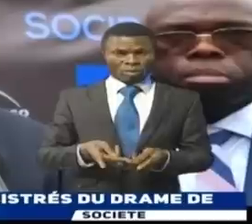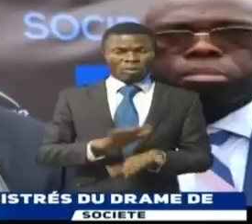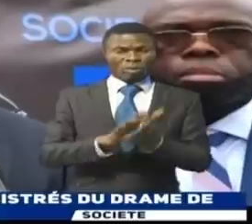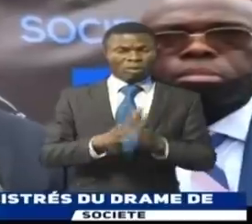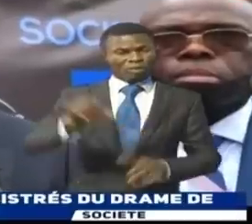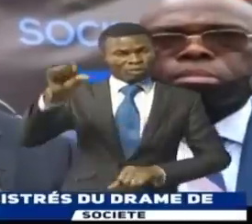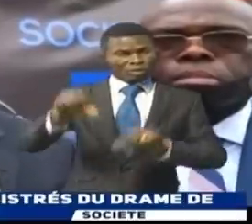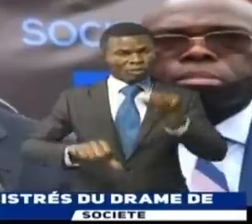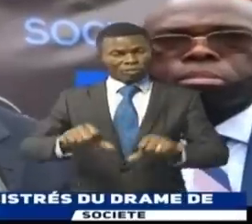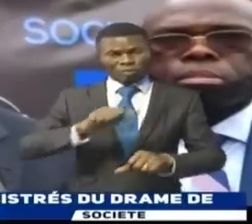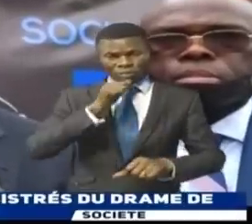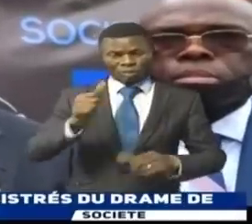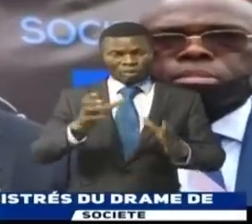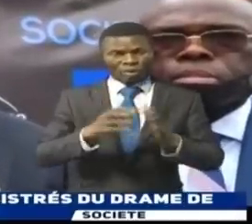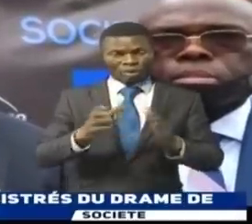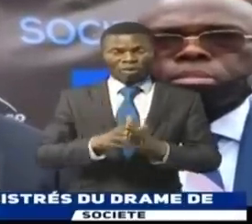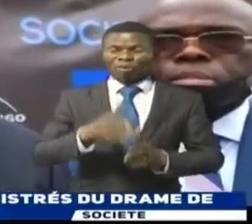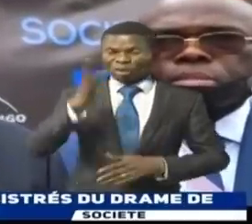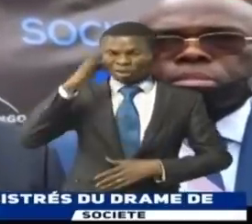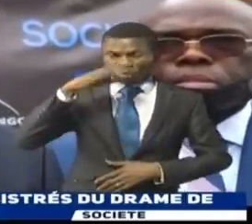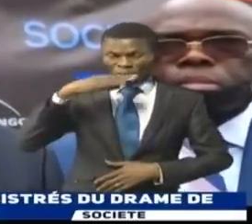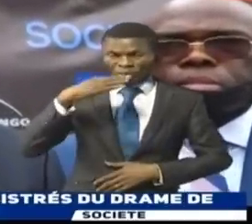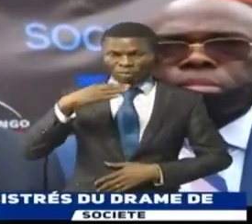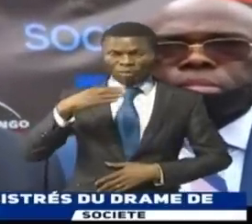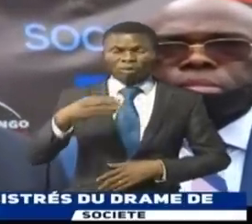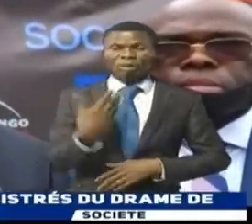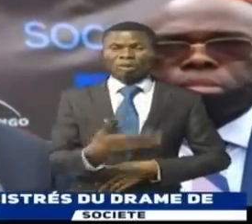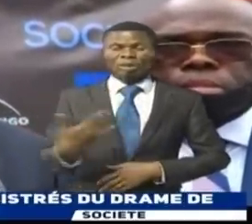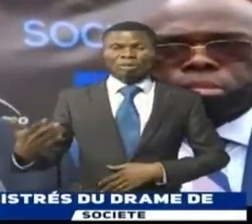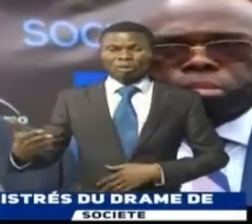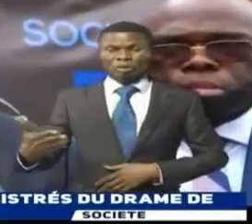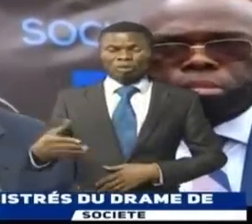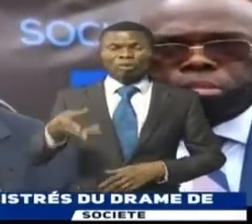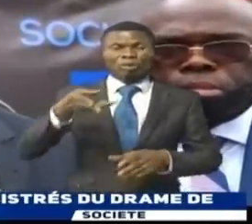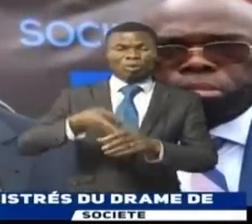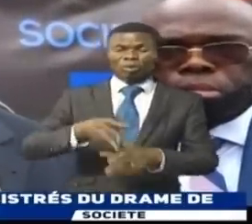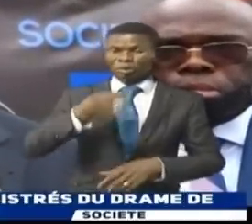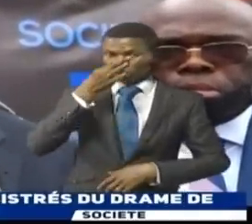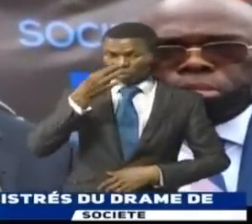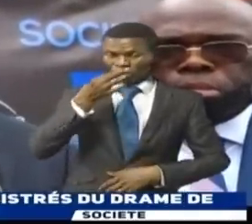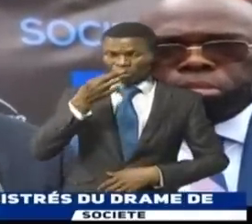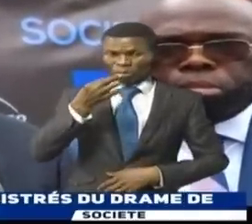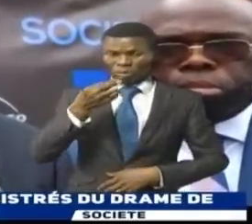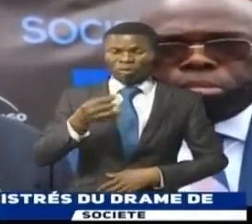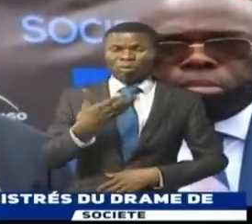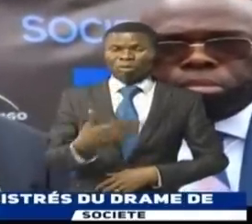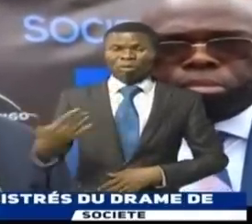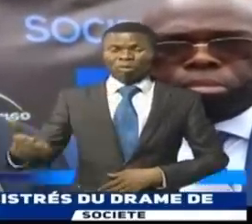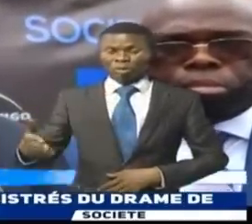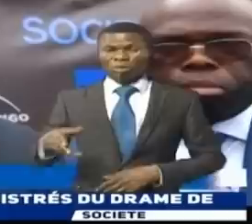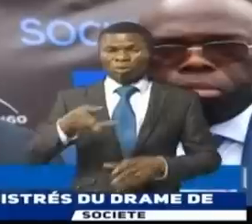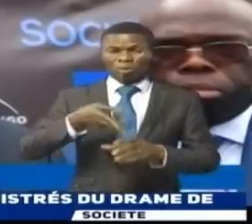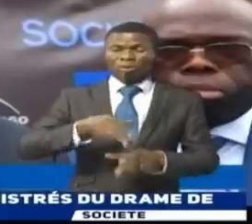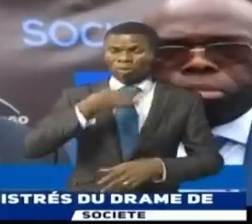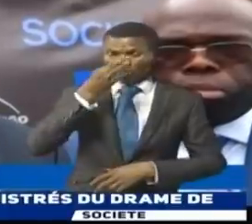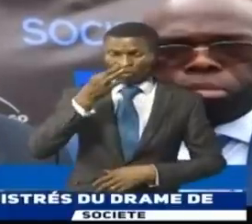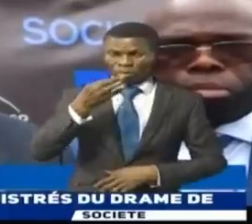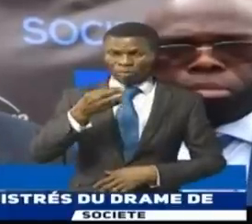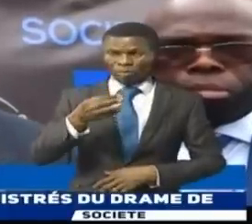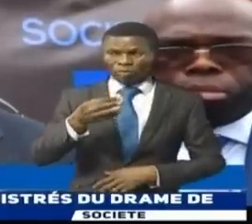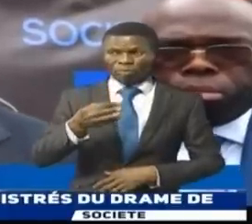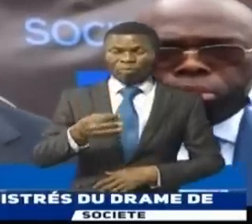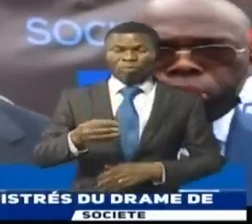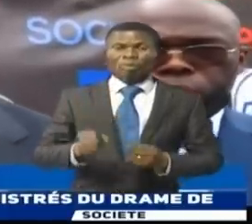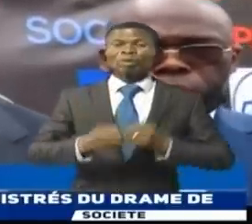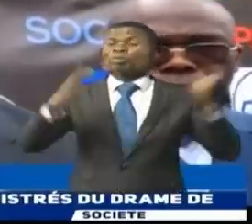endommagé avec la pollution par les produits pétroliers, car les produits pétroliers, non seulement ils sont